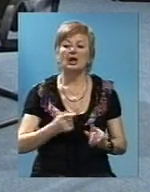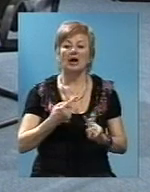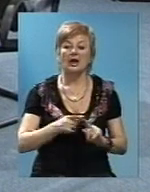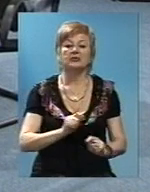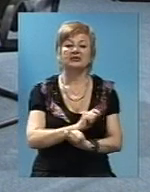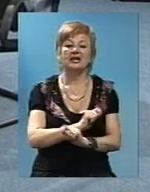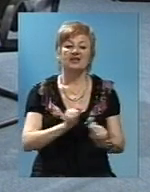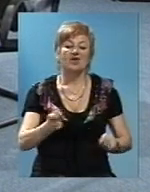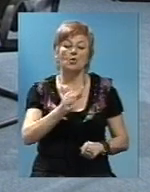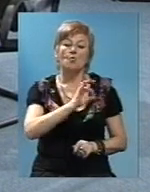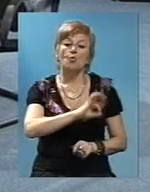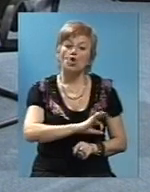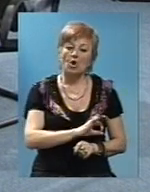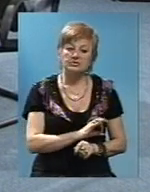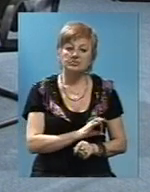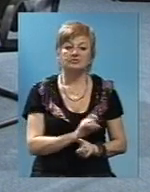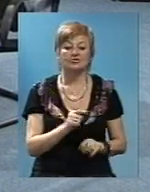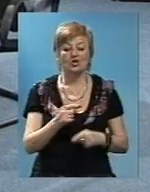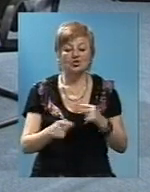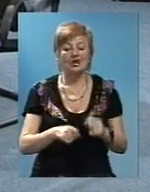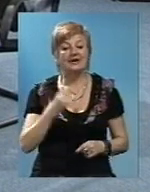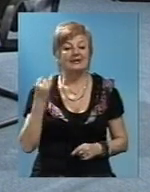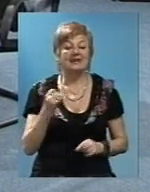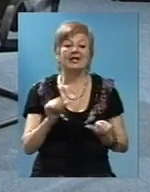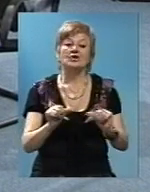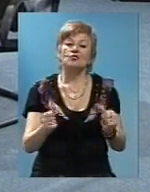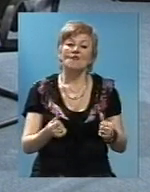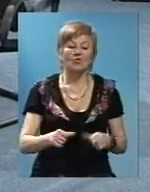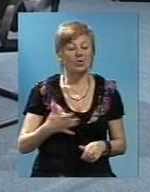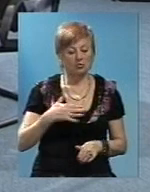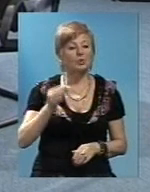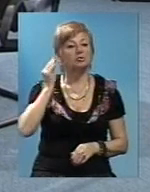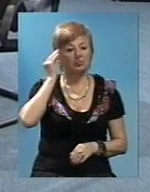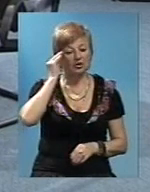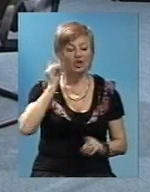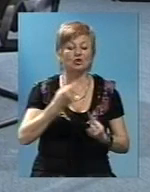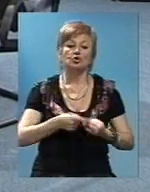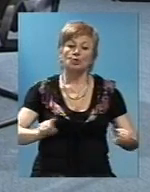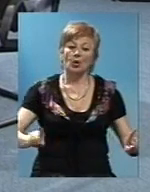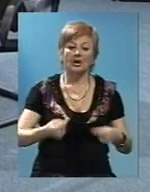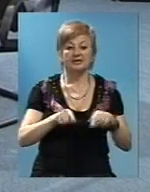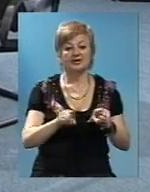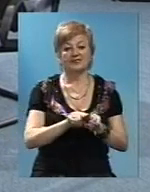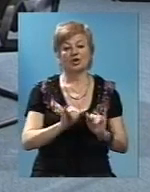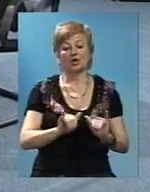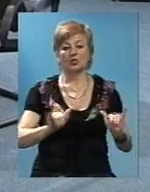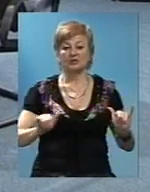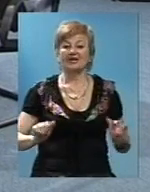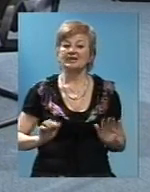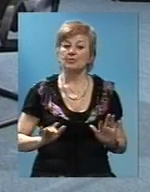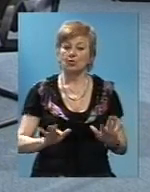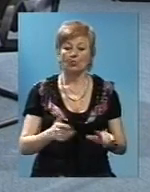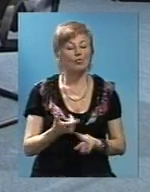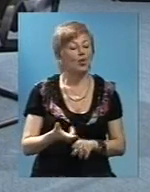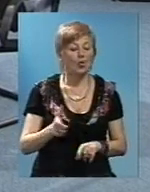якийсь корисний зміст через цікаву форму. І на мій погляд, от якраз організація таких розвиваючих туристичних заходів – це